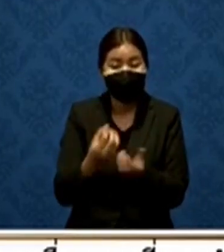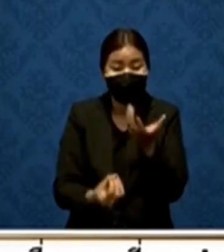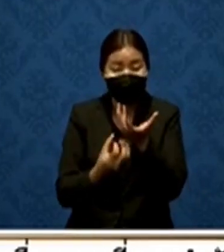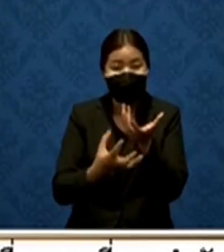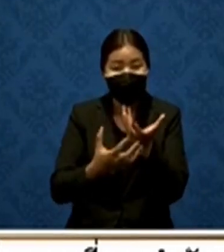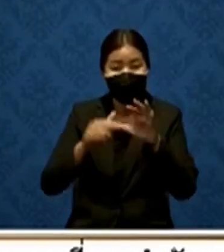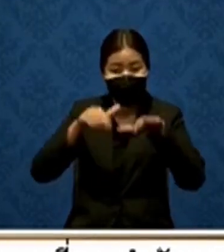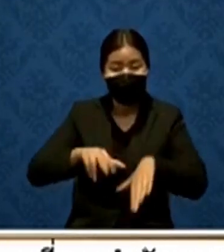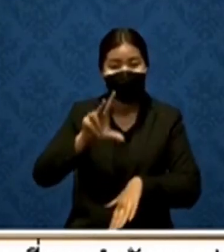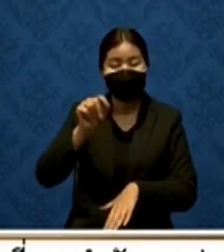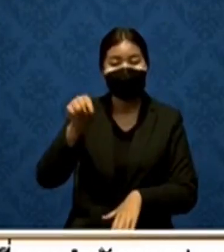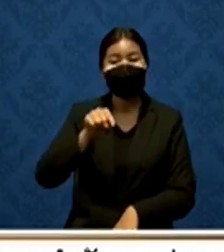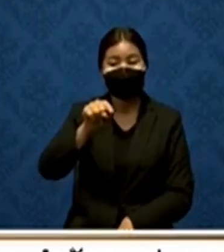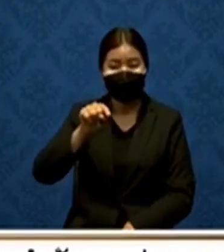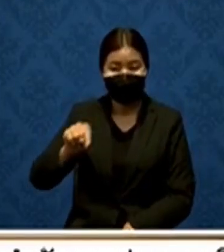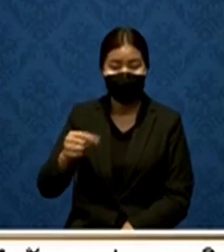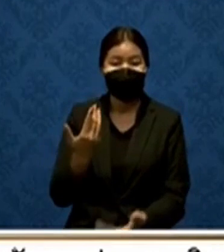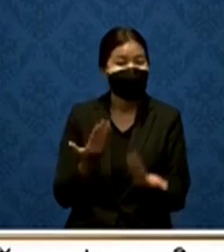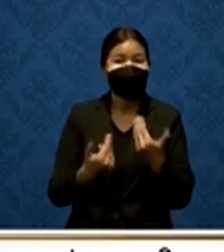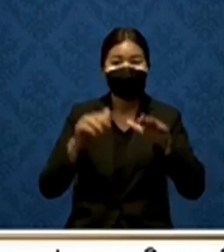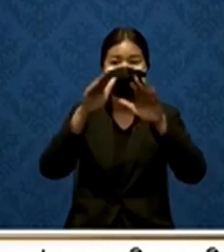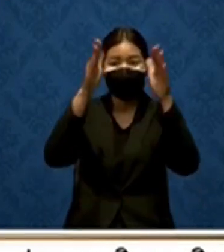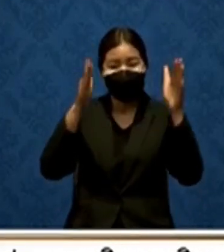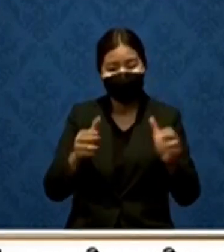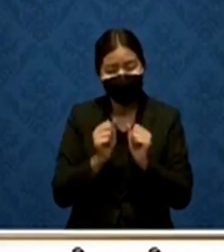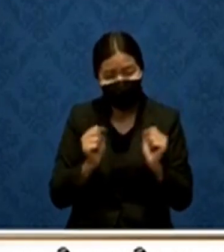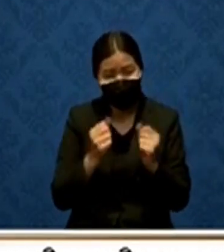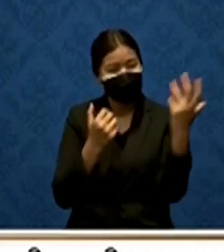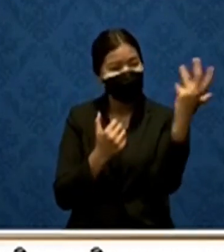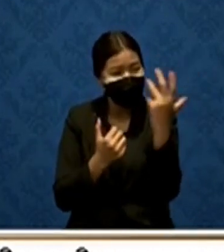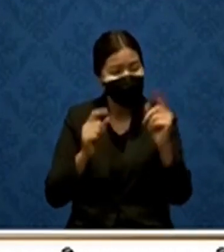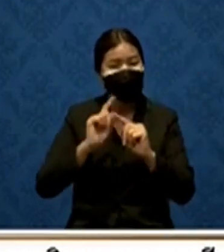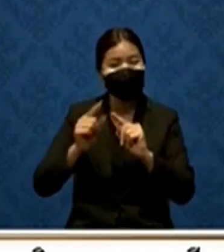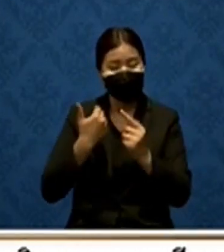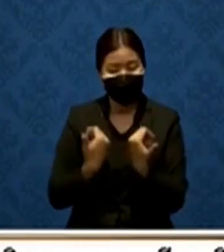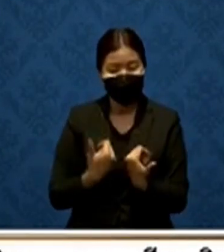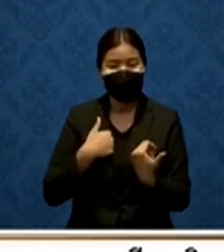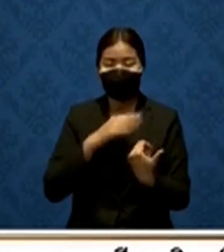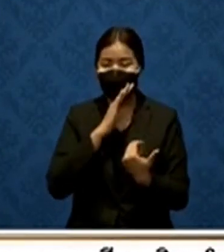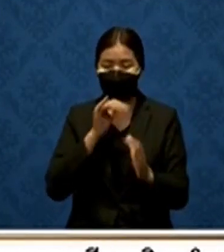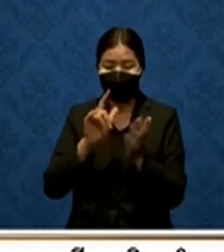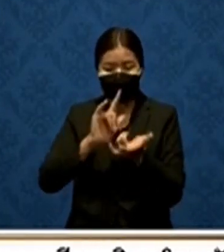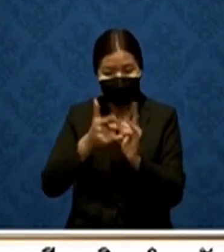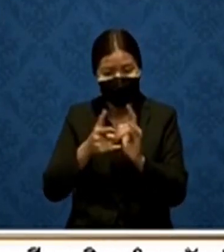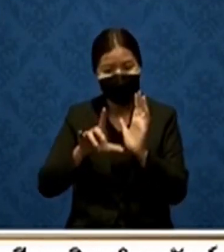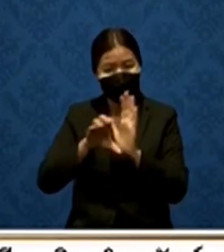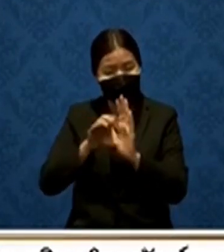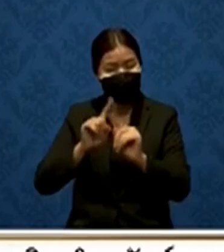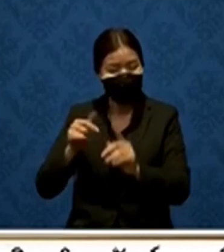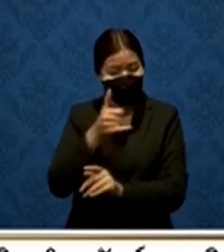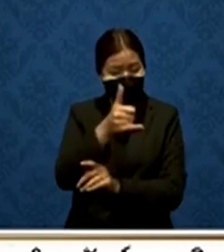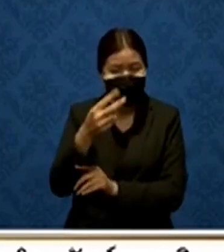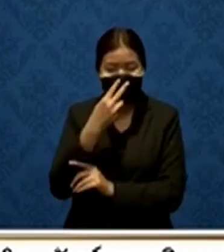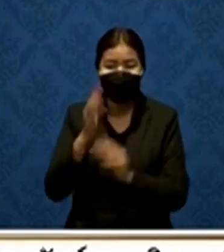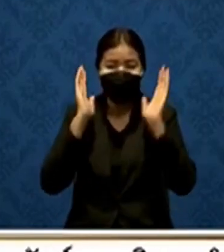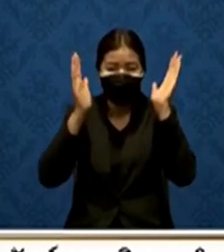ใช้ไฟ้าถ้าเราไปตามหางสัผสินค้าขนาดนี้จะเห็นว่ามีการจัดโรโชั่นลดราคาเยอะเลยครับตั้งแต่ 10 จน